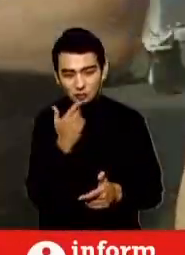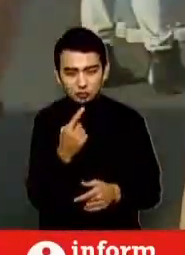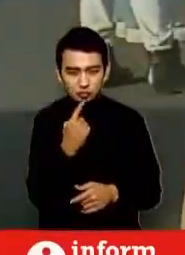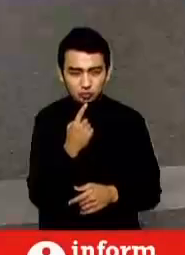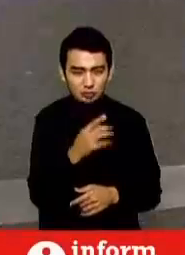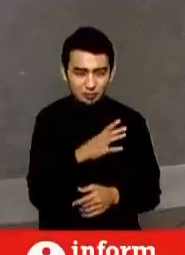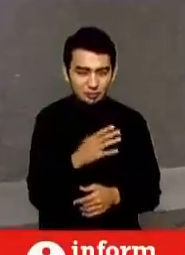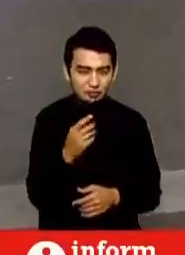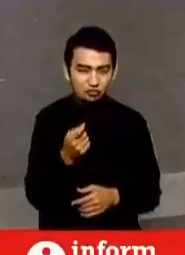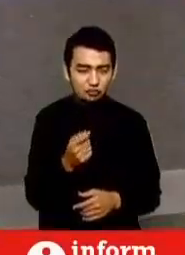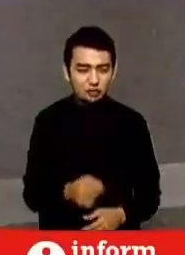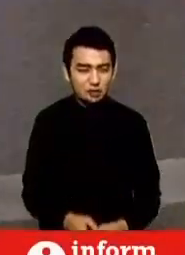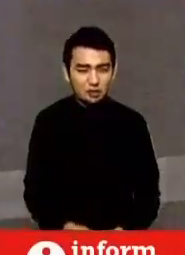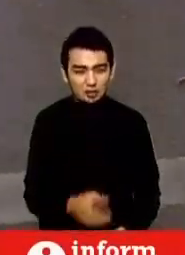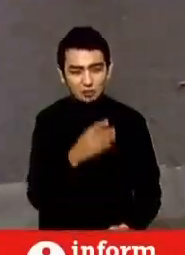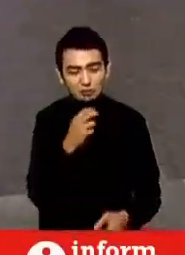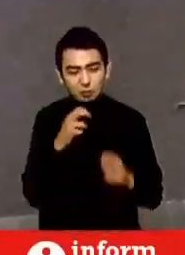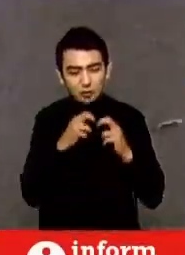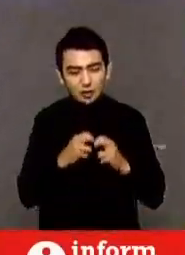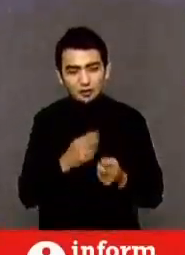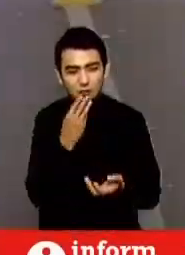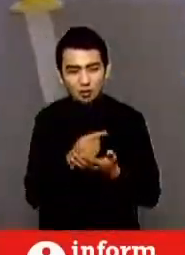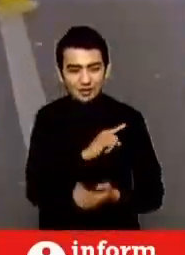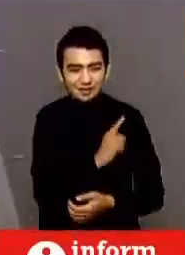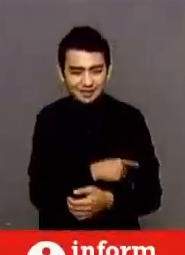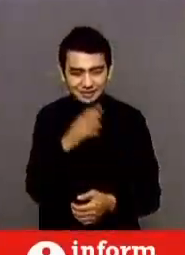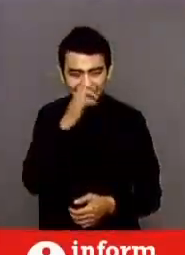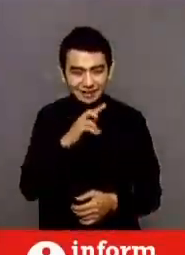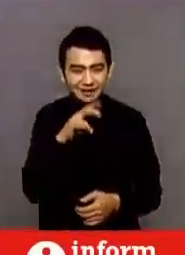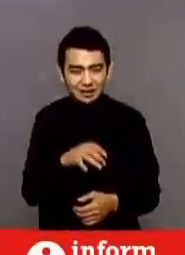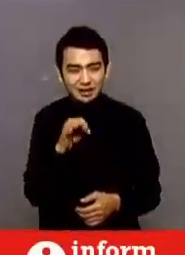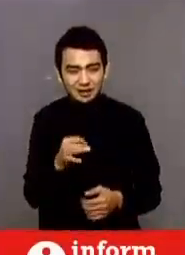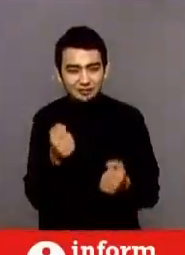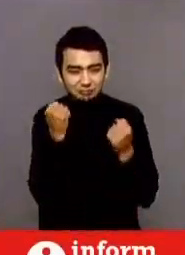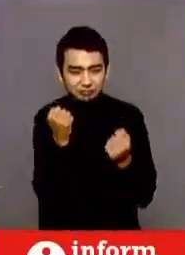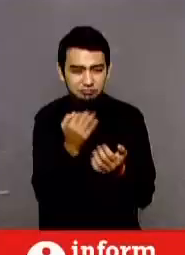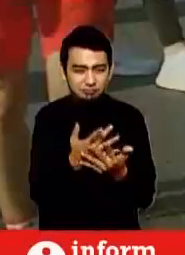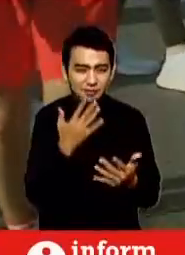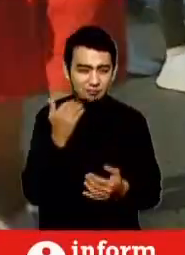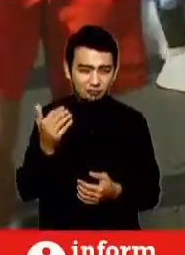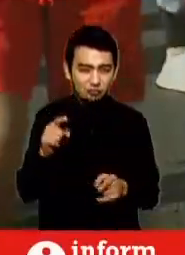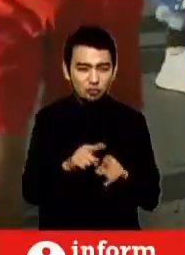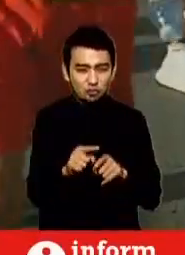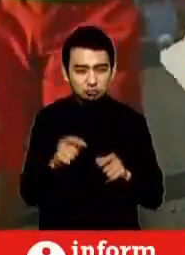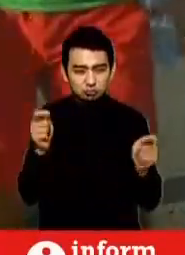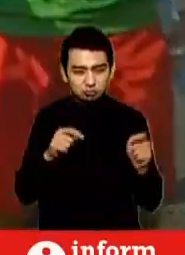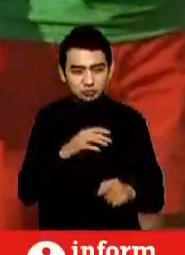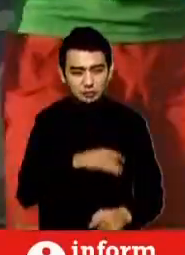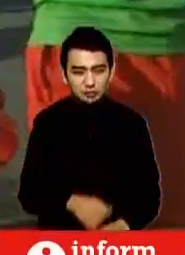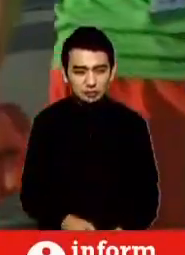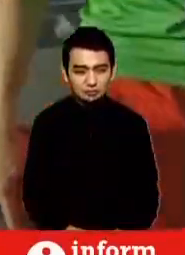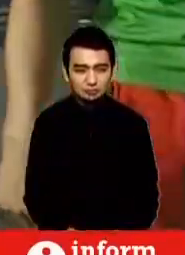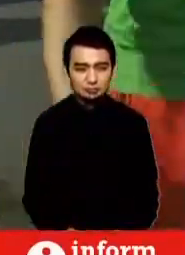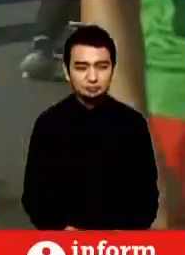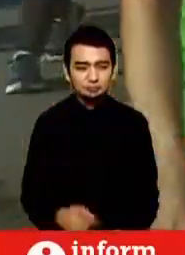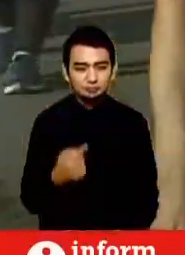сложновато слегка. Проверить свои силы приехали не только жители страны, но и атлеты из зарубежья. На первом марафоне не смог